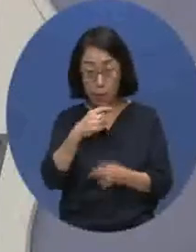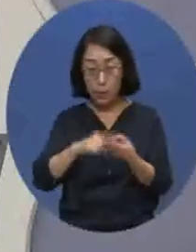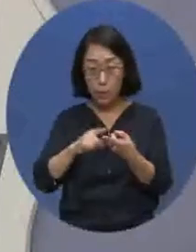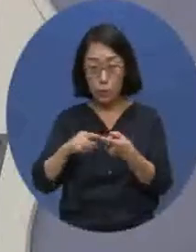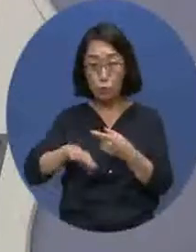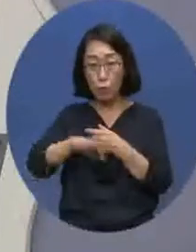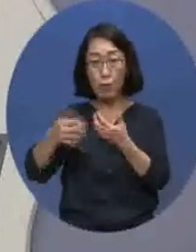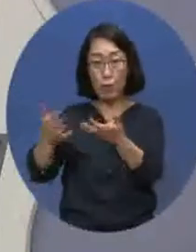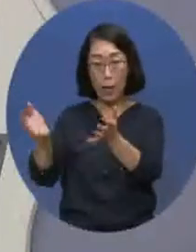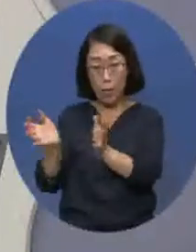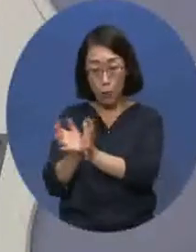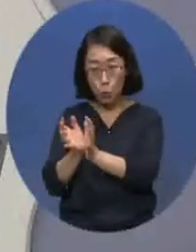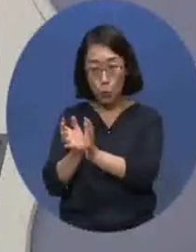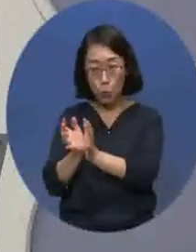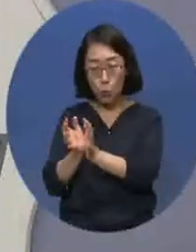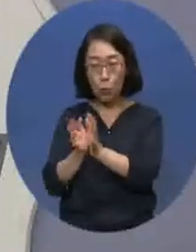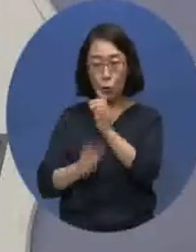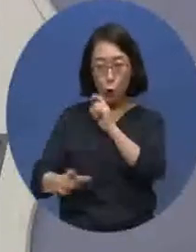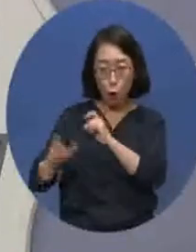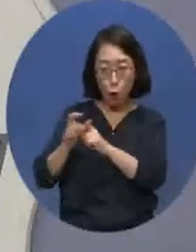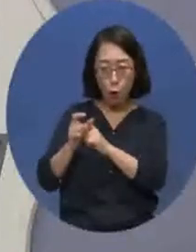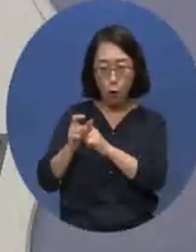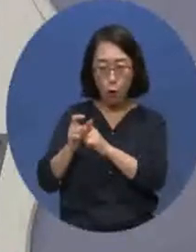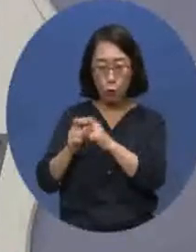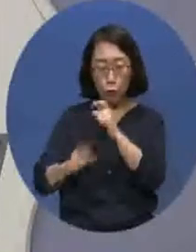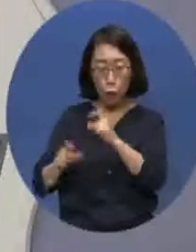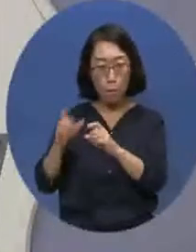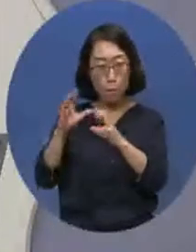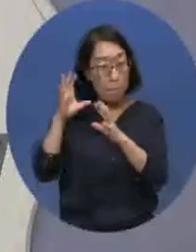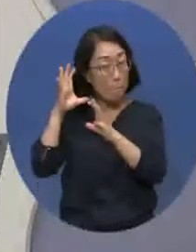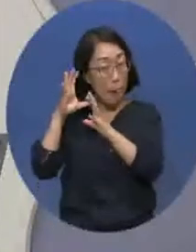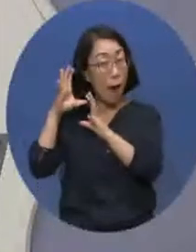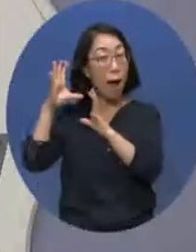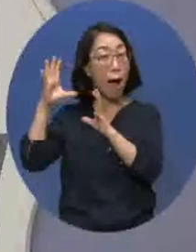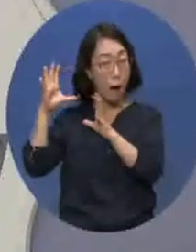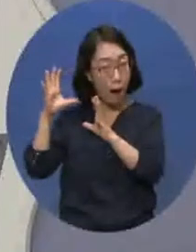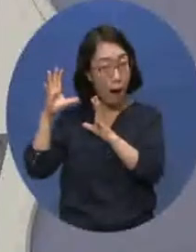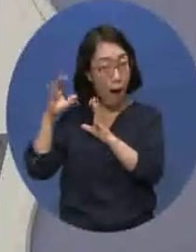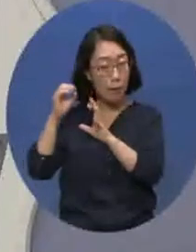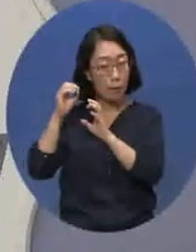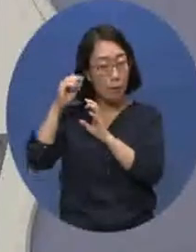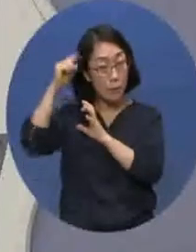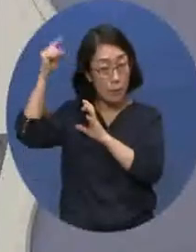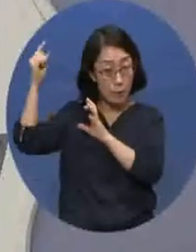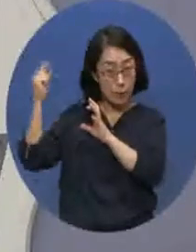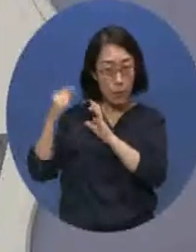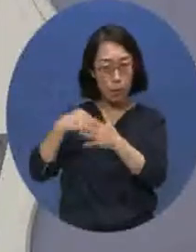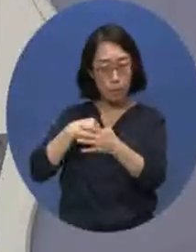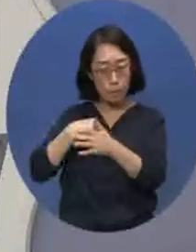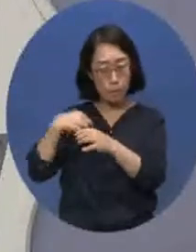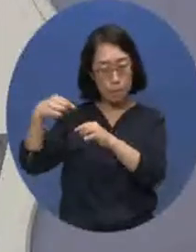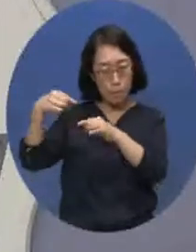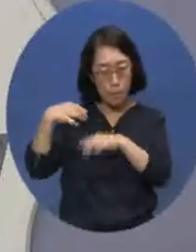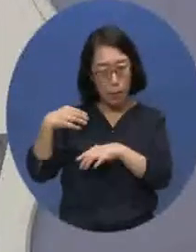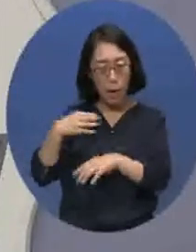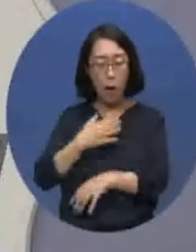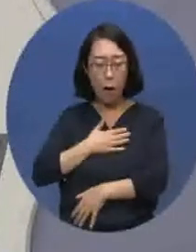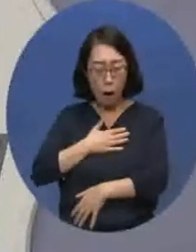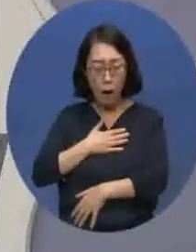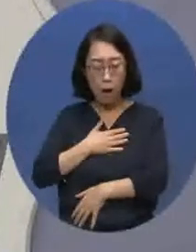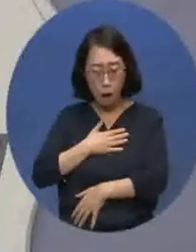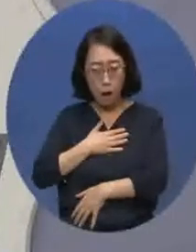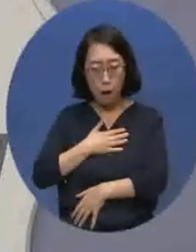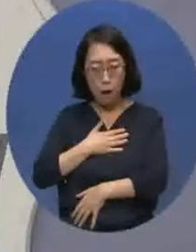민주당도 어귀를 좀 더 지금보다 좀 더 크게 급 열고 가슴으로 그 그런 소리를 받아들여야